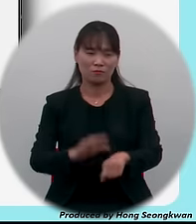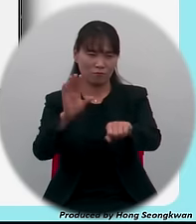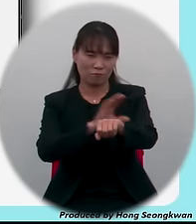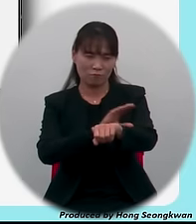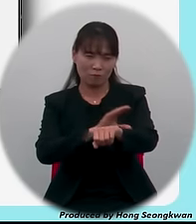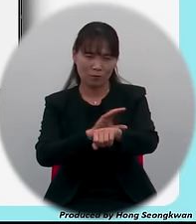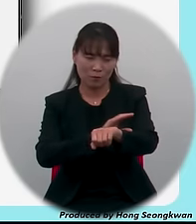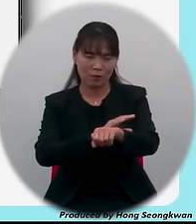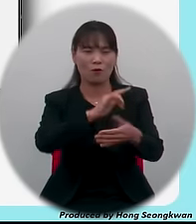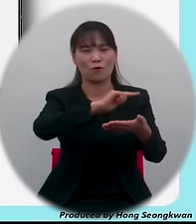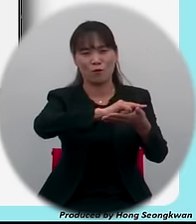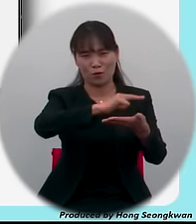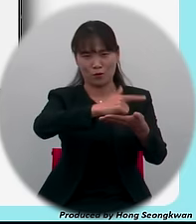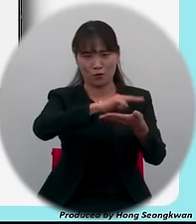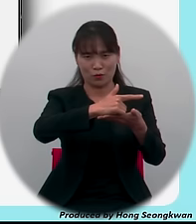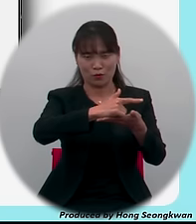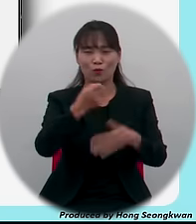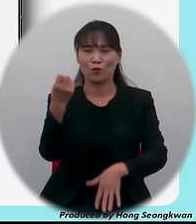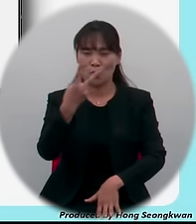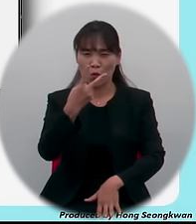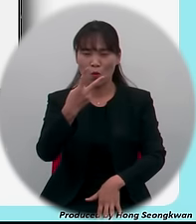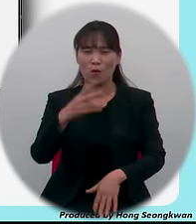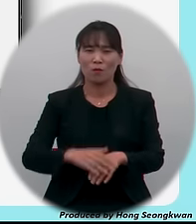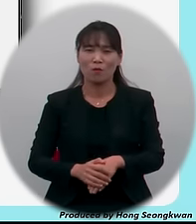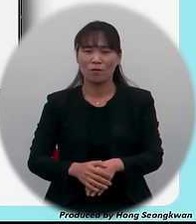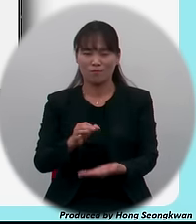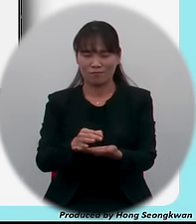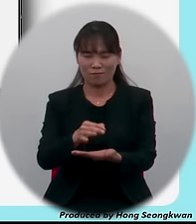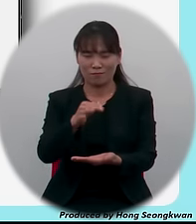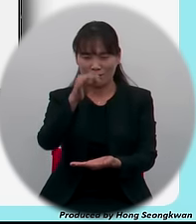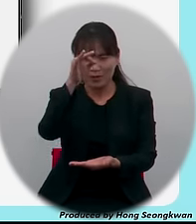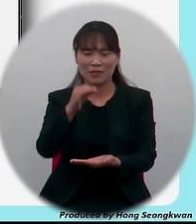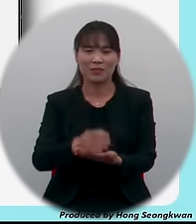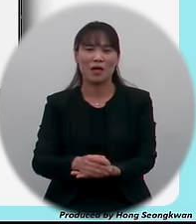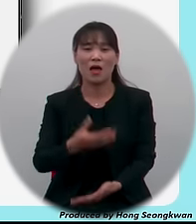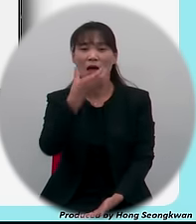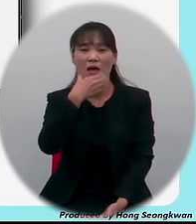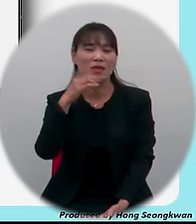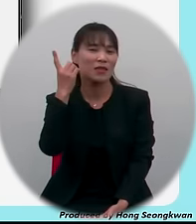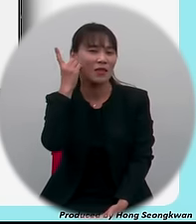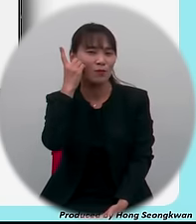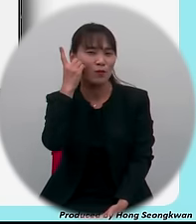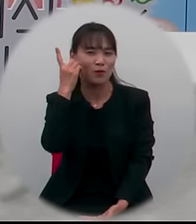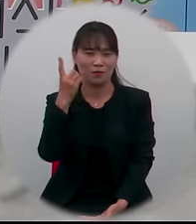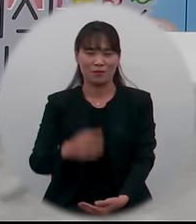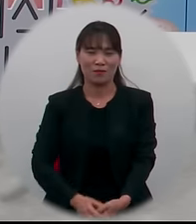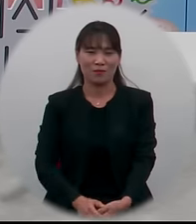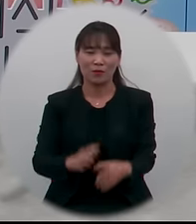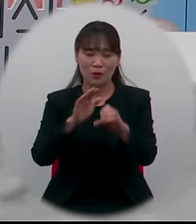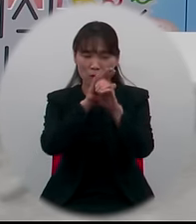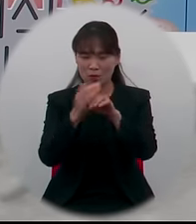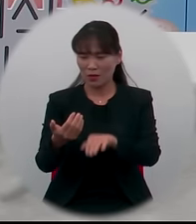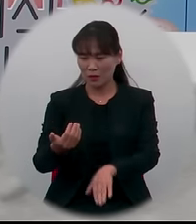최고급 사양의 데스크탑과 노트북 그리고 부모님도 손 떨려서 함부로 사지 못하는 사과입니다 코로나